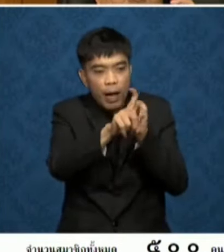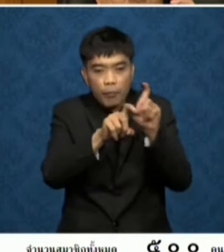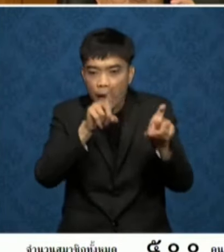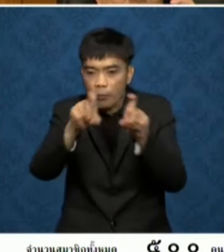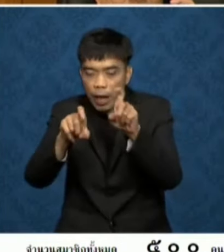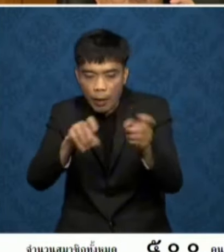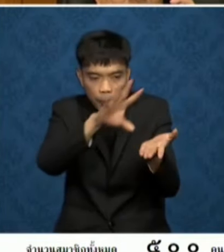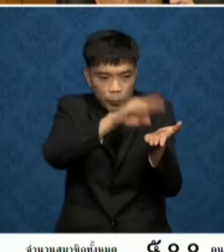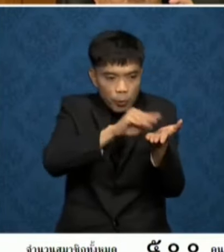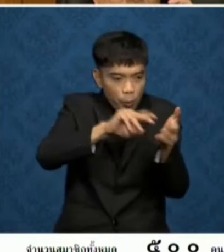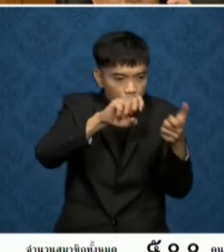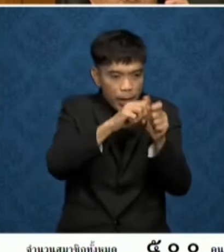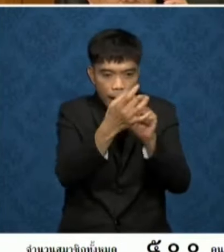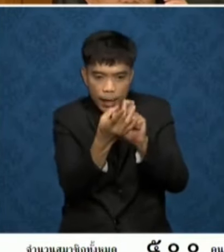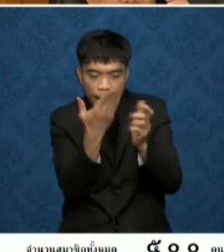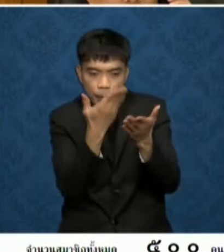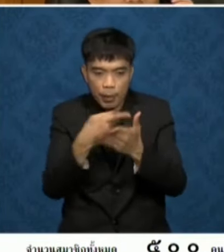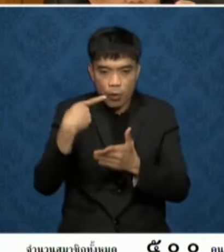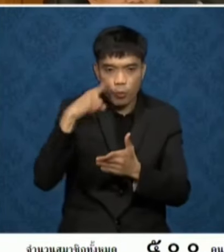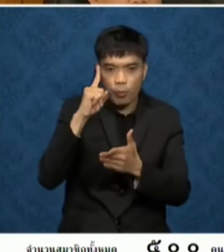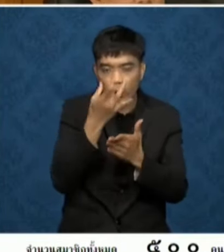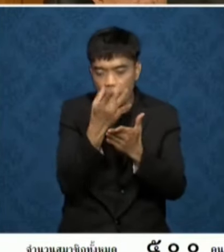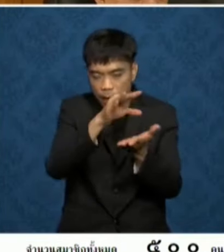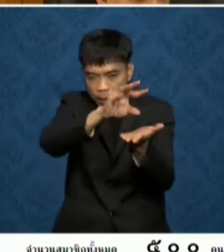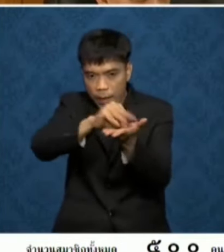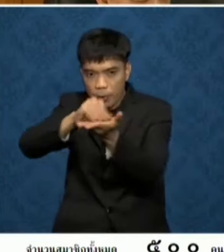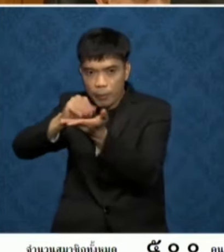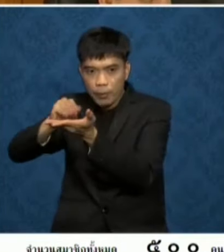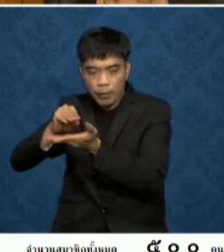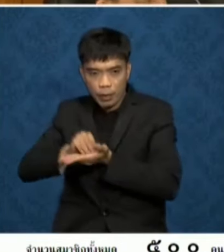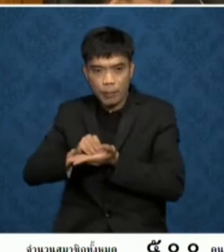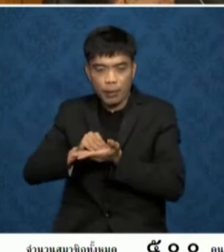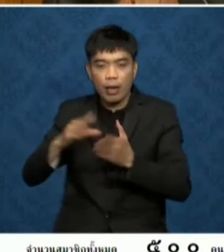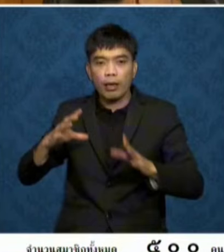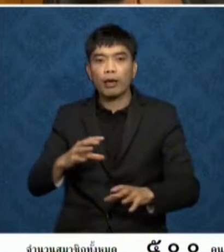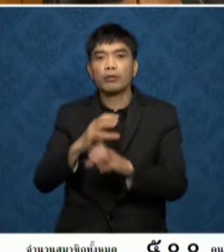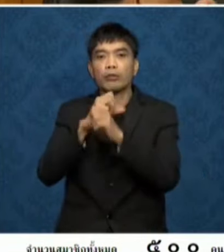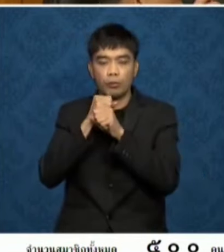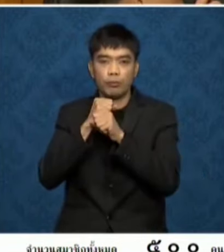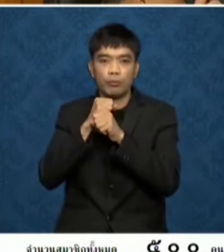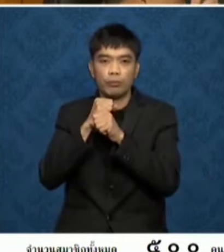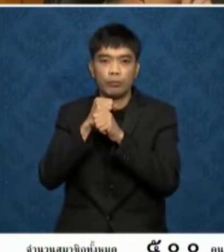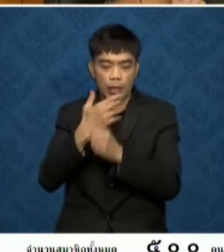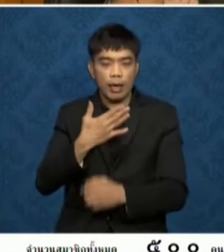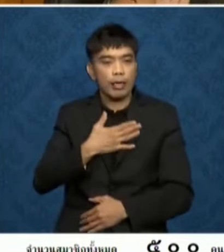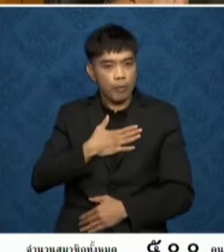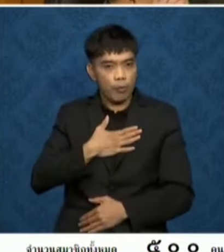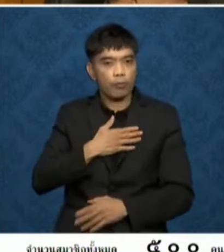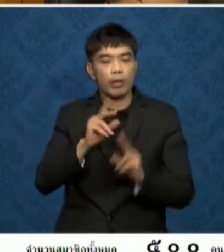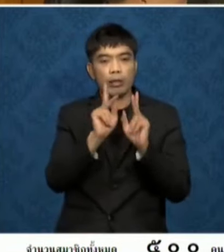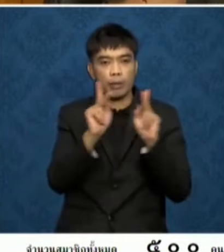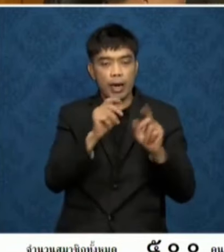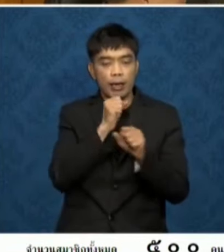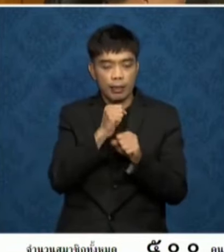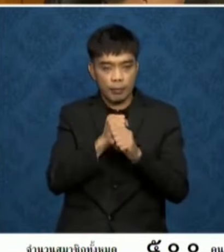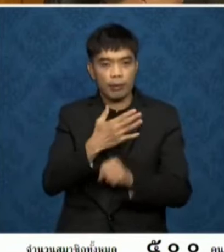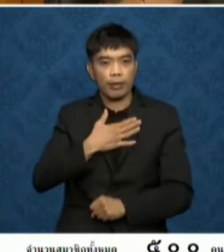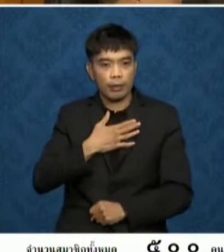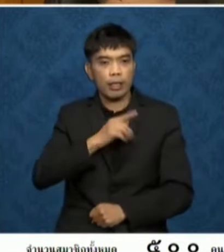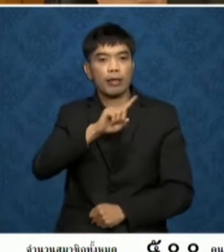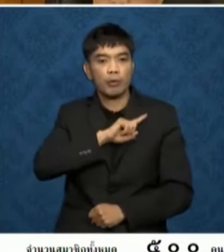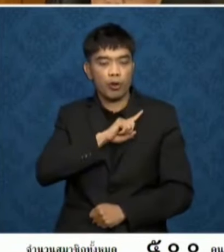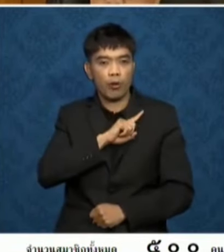าผลประโยชน์ในส่วนของงบประมาณของประเทศชาตินะครับเราก็ทำหน้าที่ของเราให้ดีที่สุดนะครับ